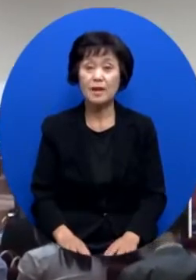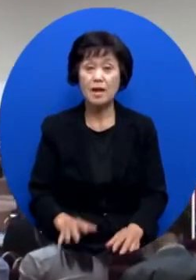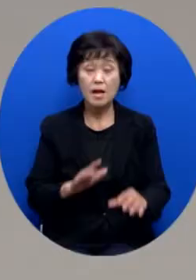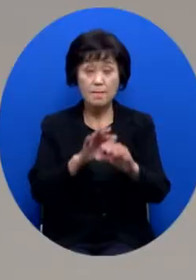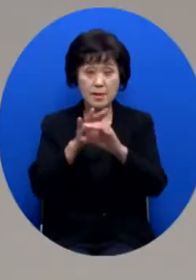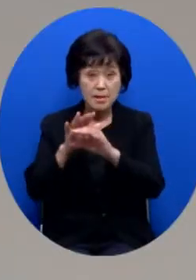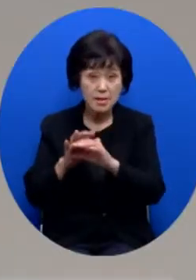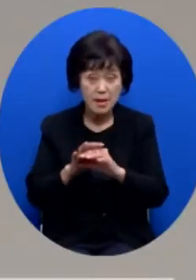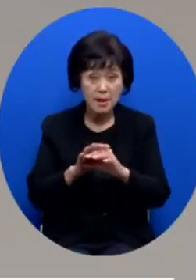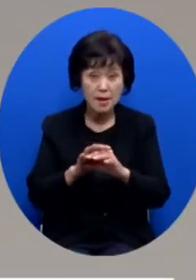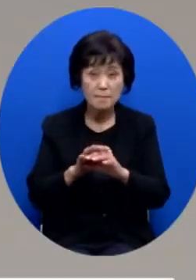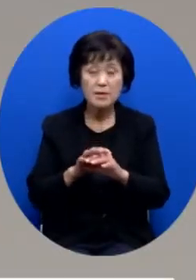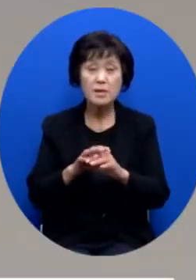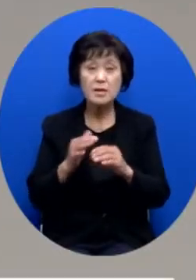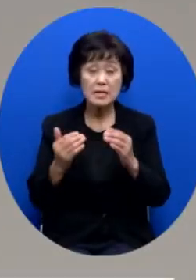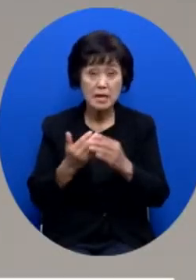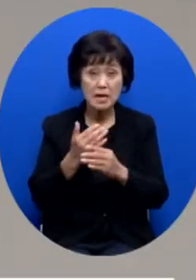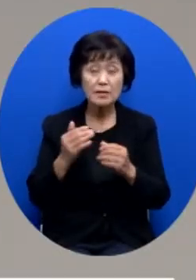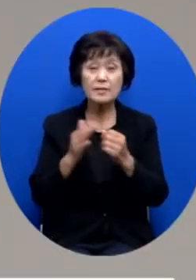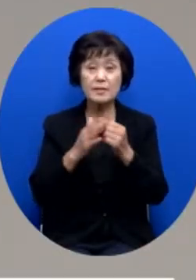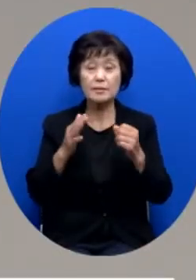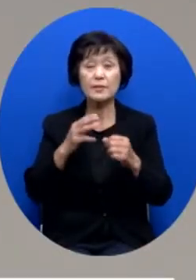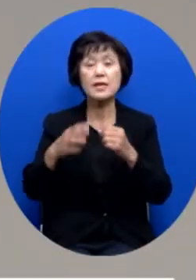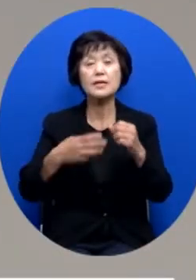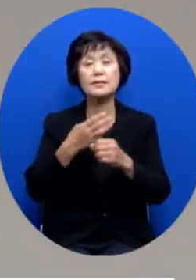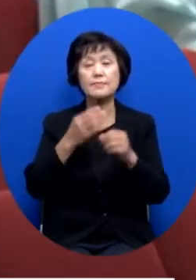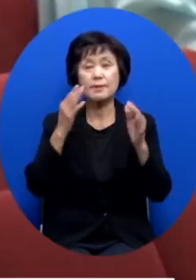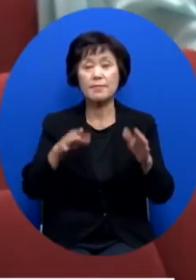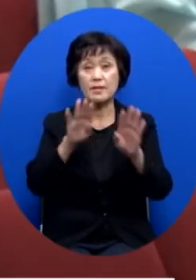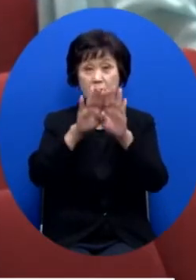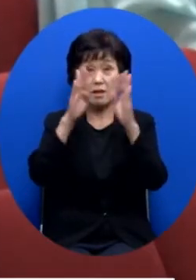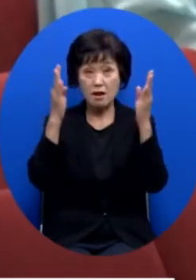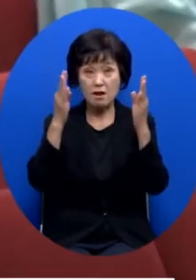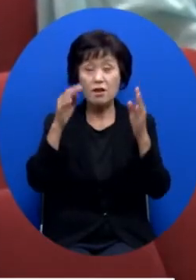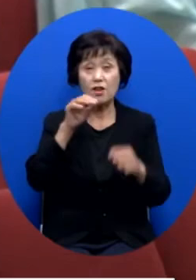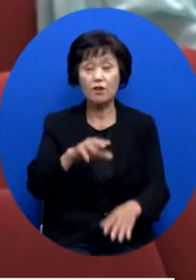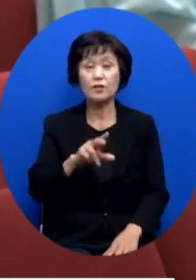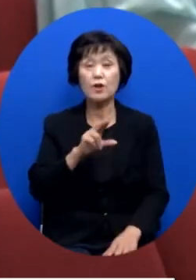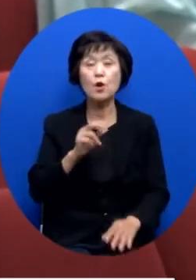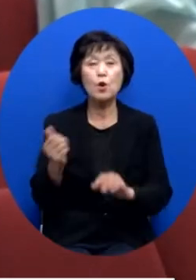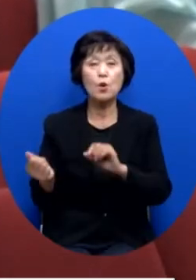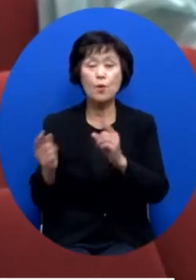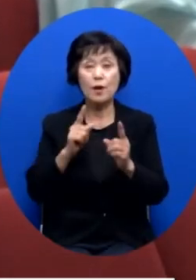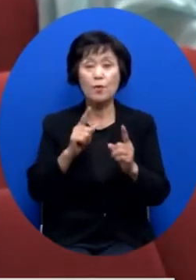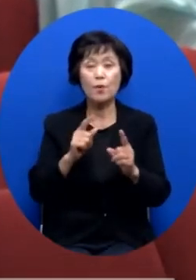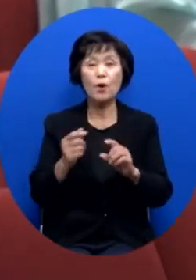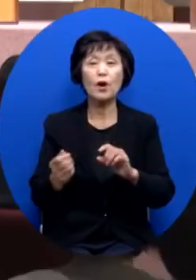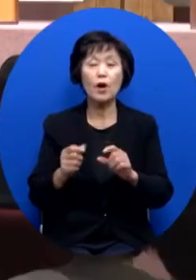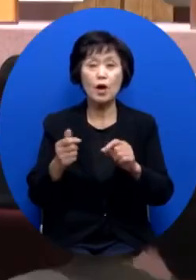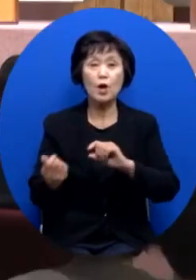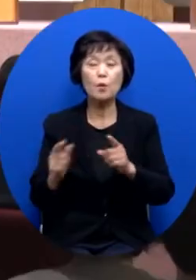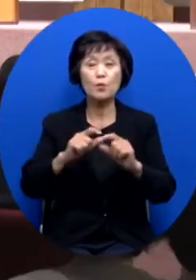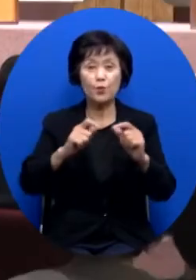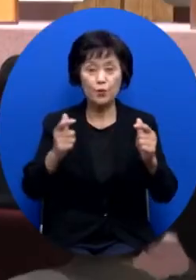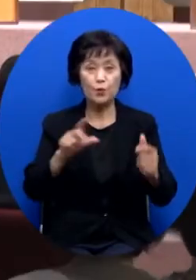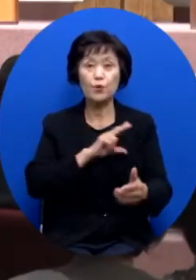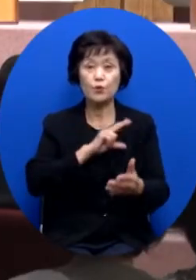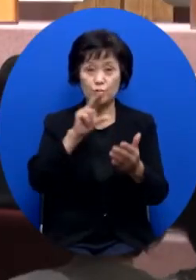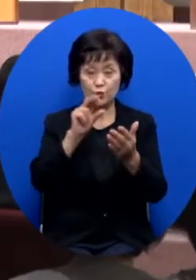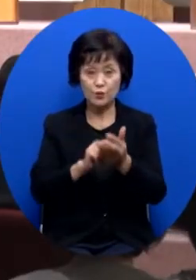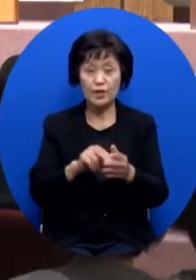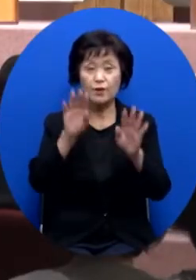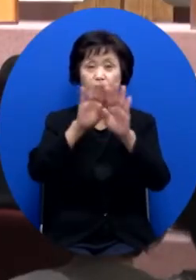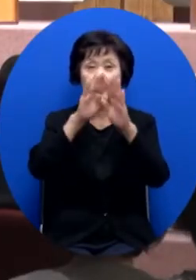팬데믹으로 3년 만에 재개된 이번 복음화 대회는 회복과 부흥을 주제로 사흘 동안 열렸으며 필라델피아 한인교회